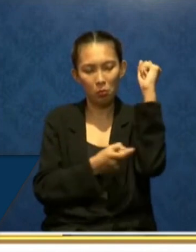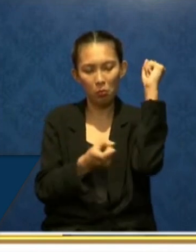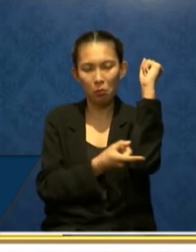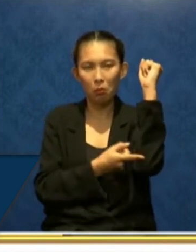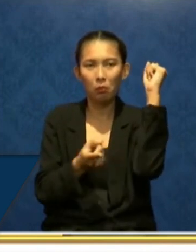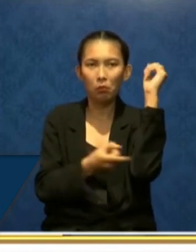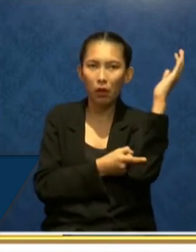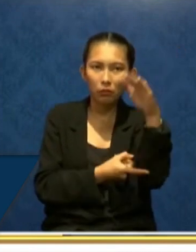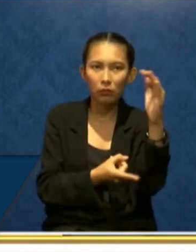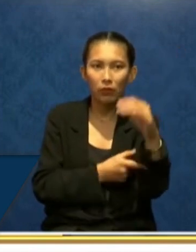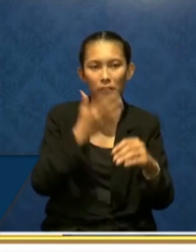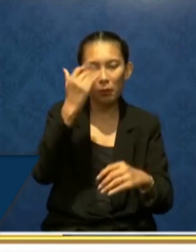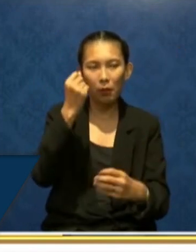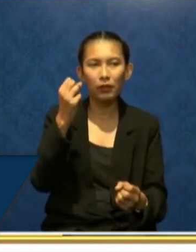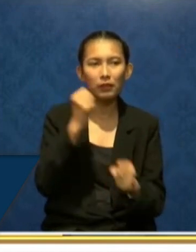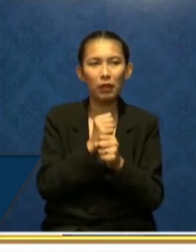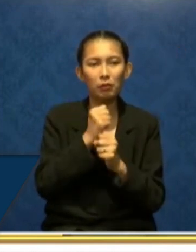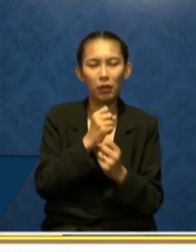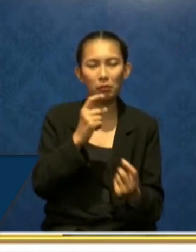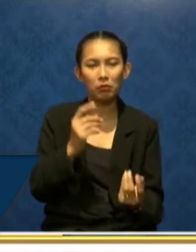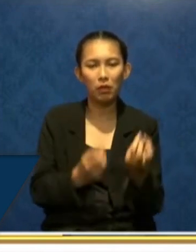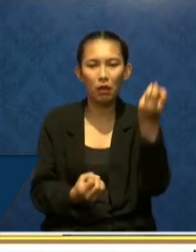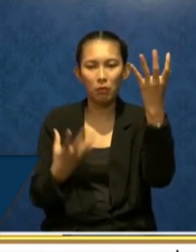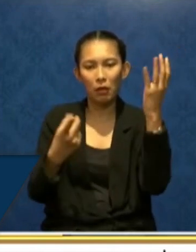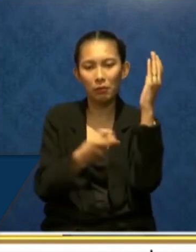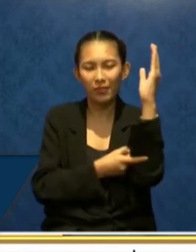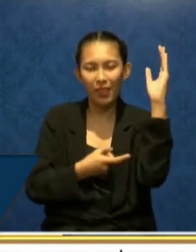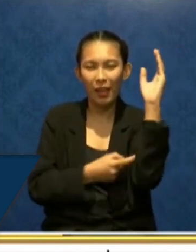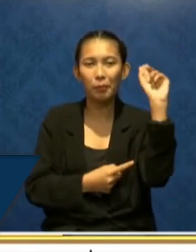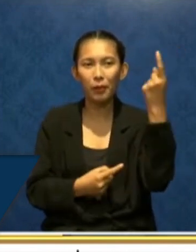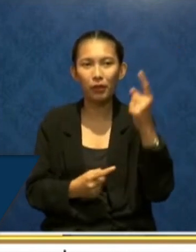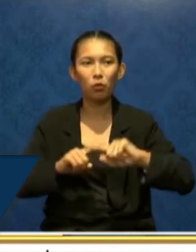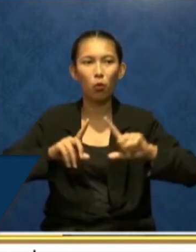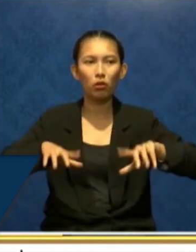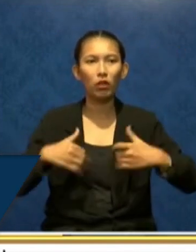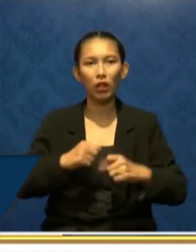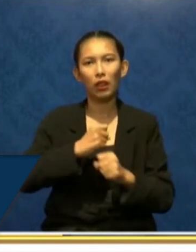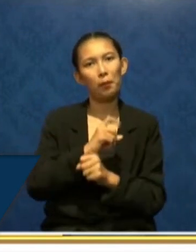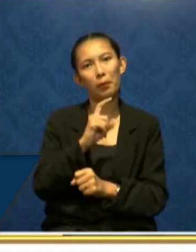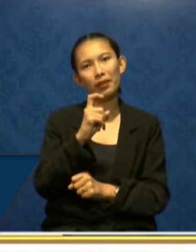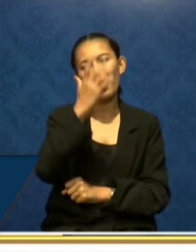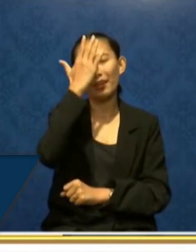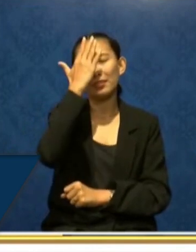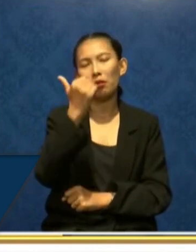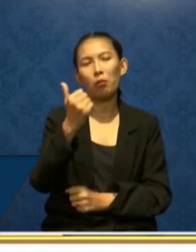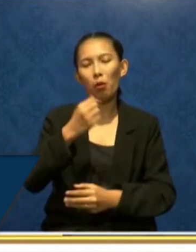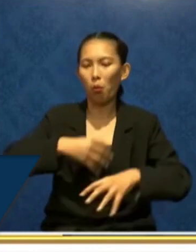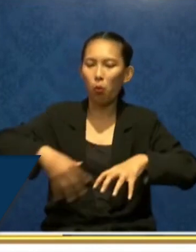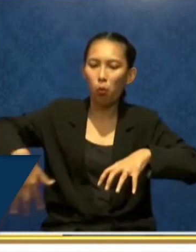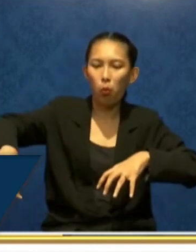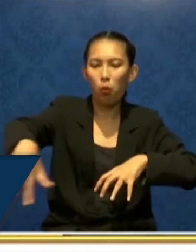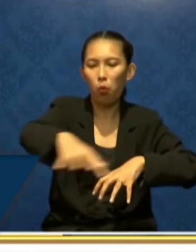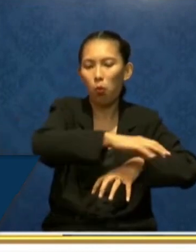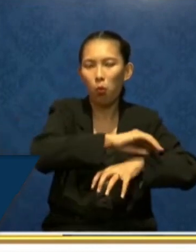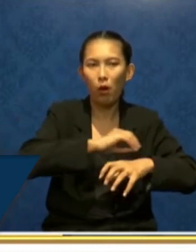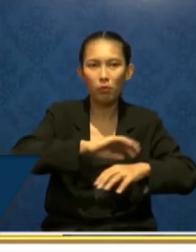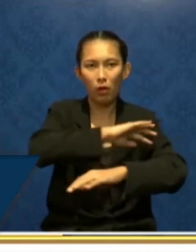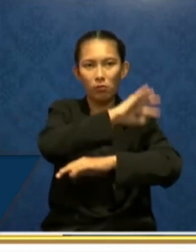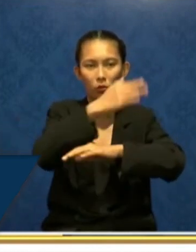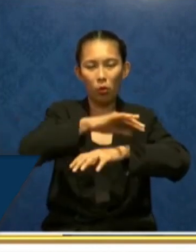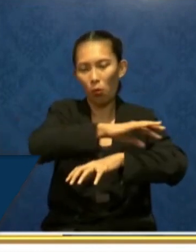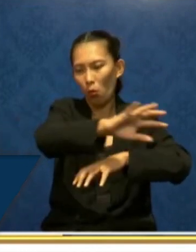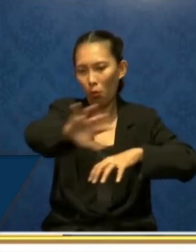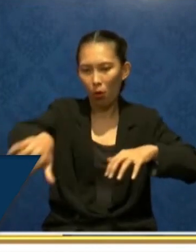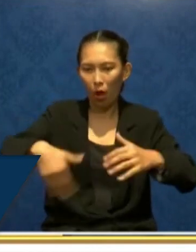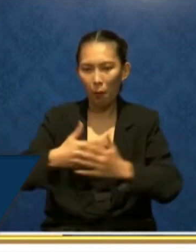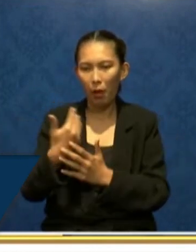เพื่อที่จะปลูกยางใหม่ขนมาแต่ตอนนี้ทำอะไรไม่ได้เลยค่ะพื้นที่แตแถวนั้นรอบ รอบ รอบ รอบเชงเขาที่ถประกา